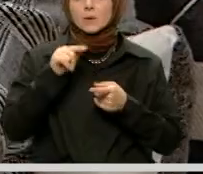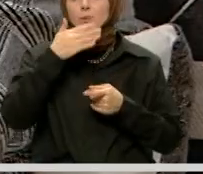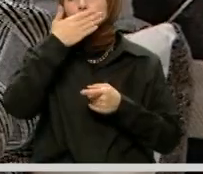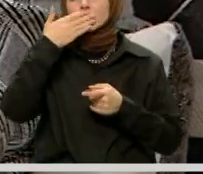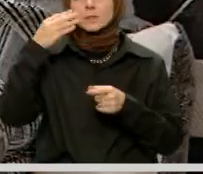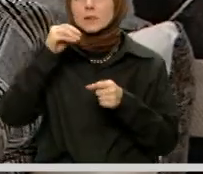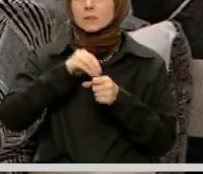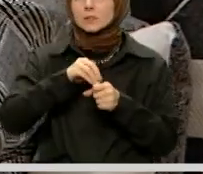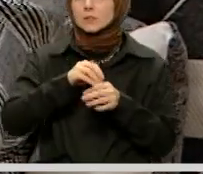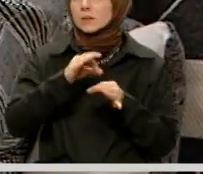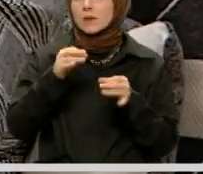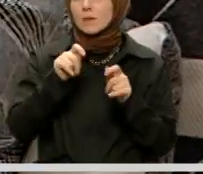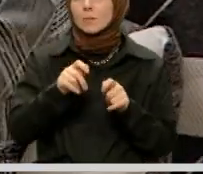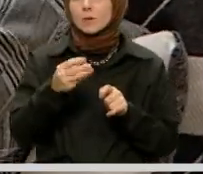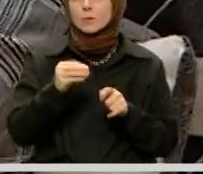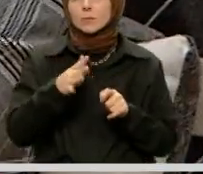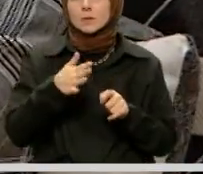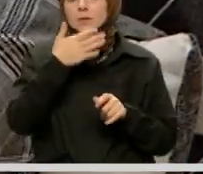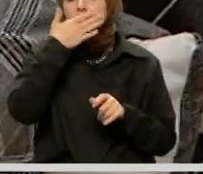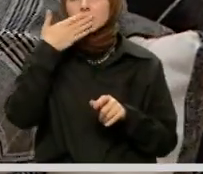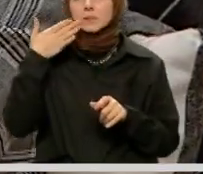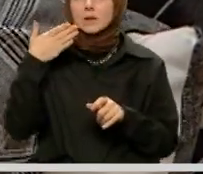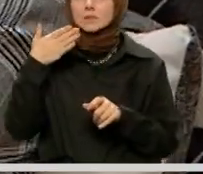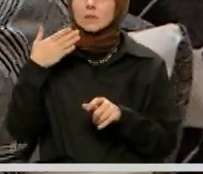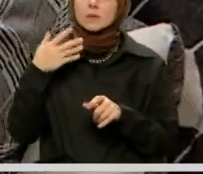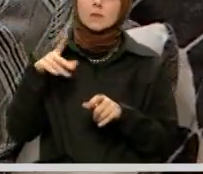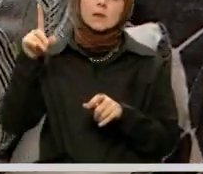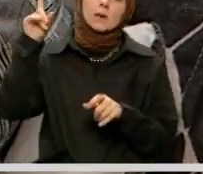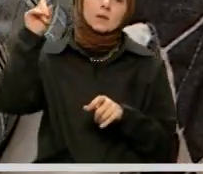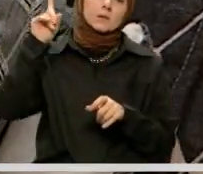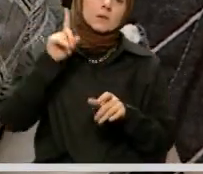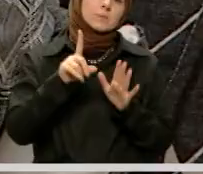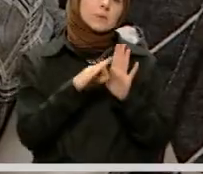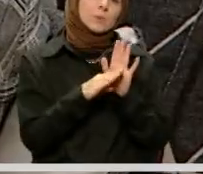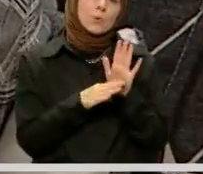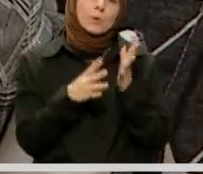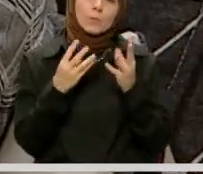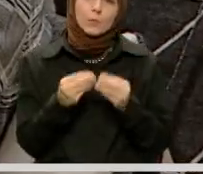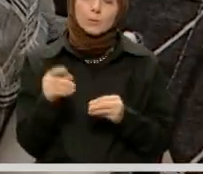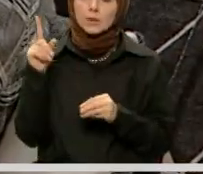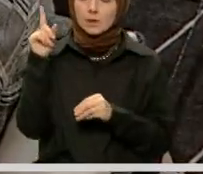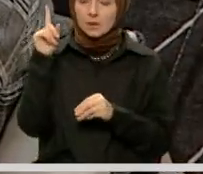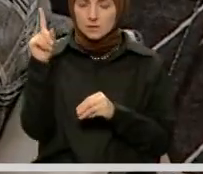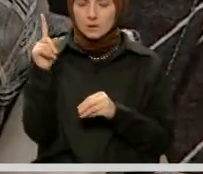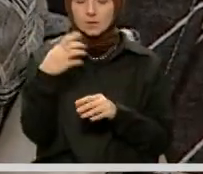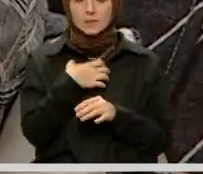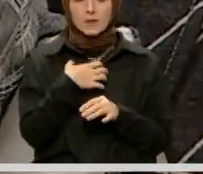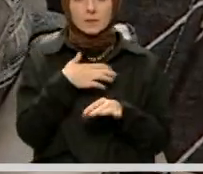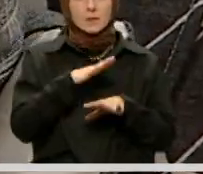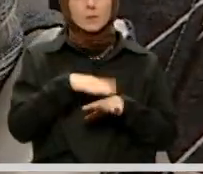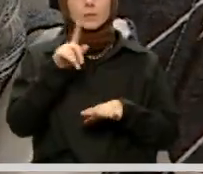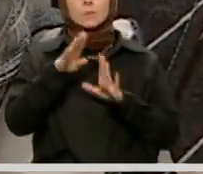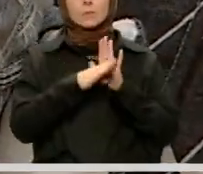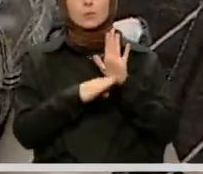Ramazan'da neler yapabiliriz? Ramazan ilahi bir programdır. Yüce Rabbimizin bizzat kendi yapmış olduğu